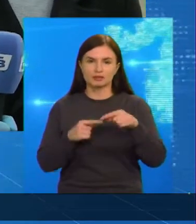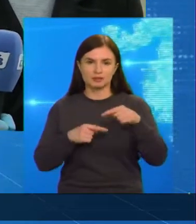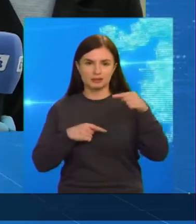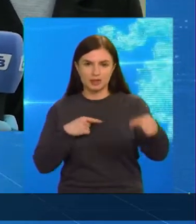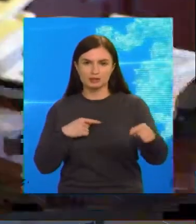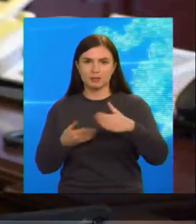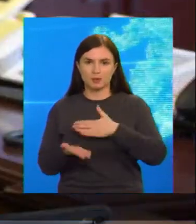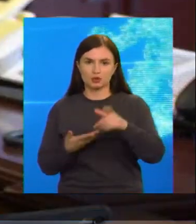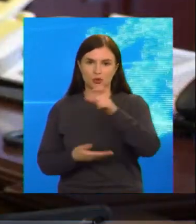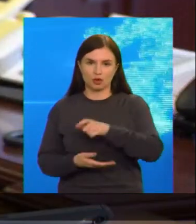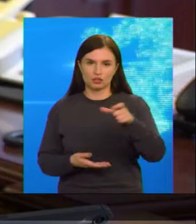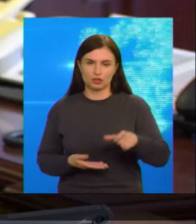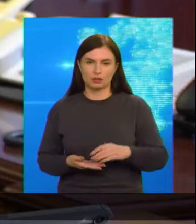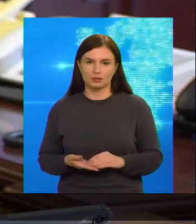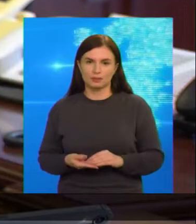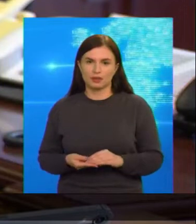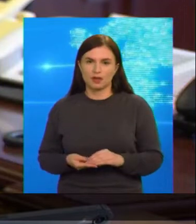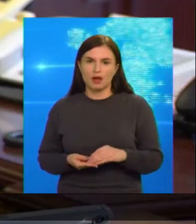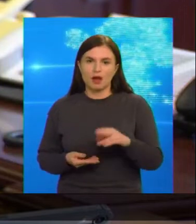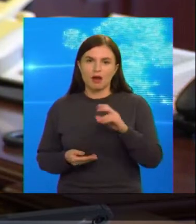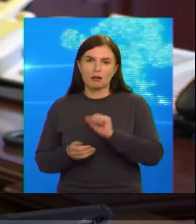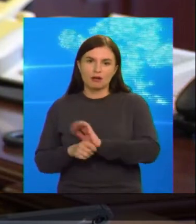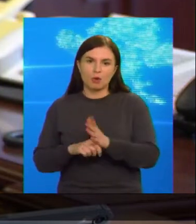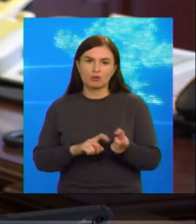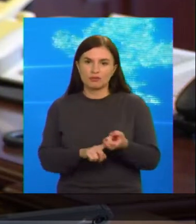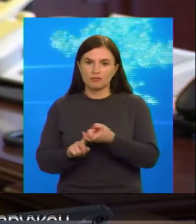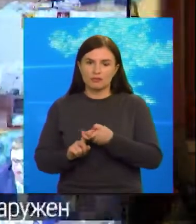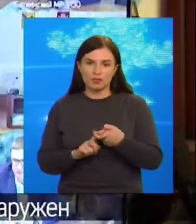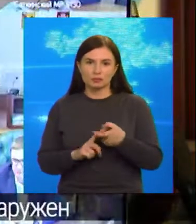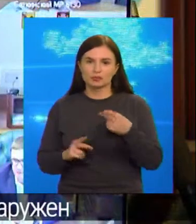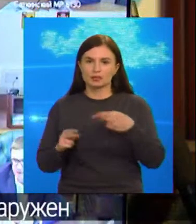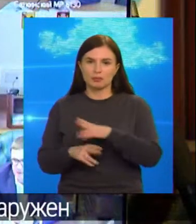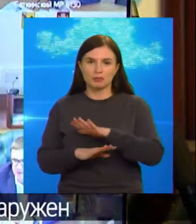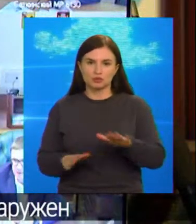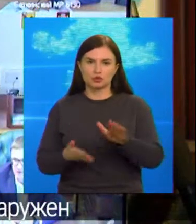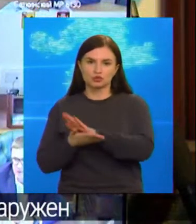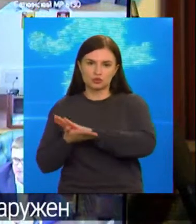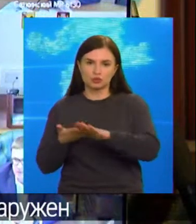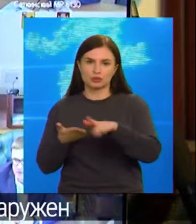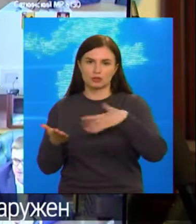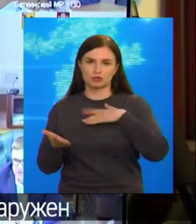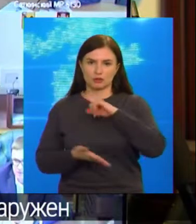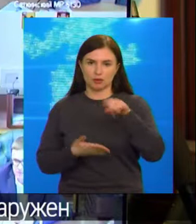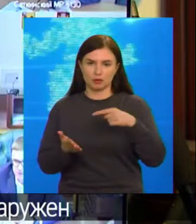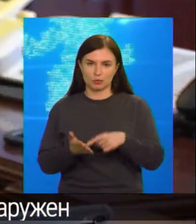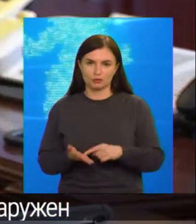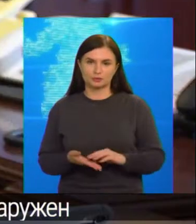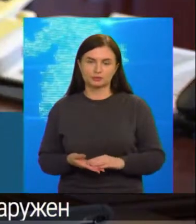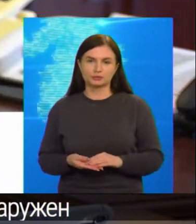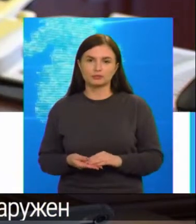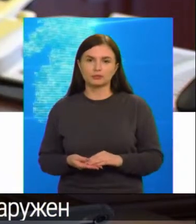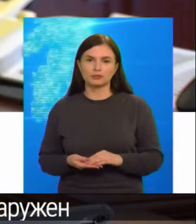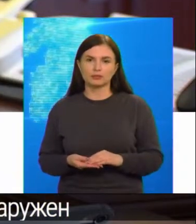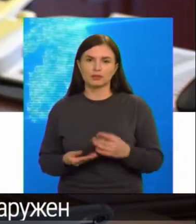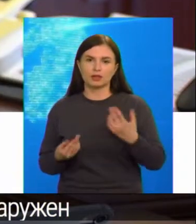дистанции между горожанами. Никакой коронавирус повлиять на чистоту наших городов не должен. Считаю, что